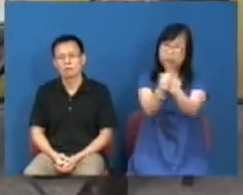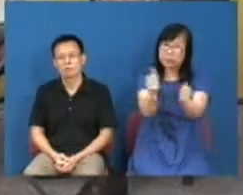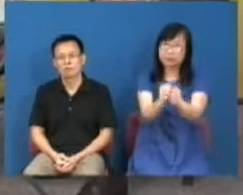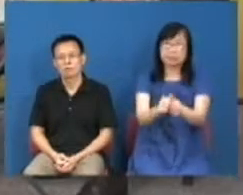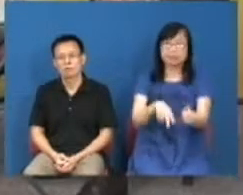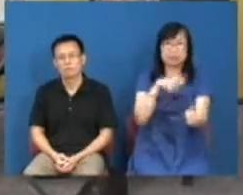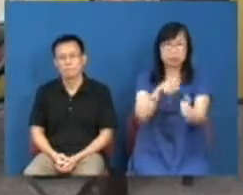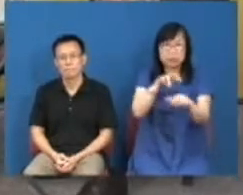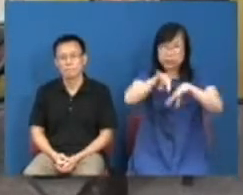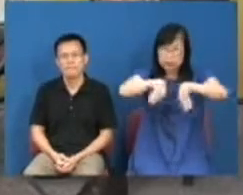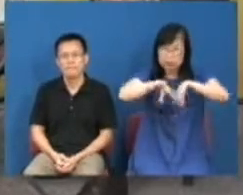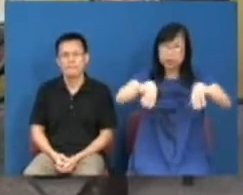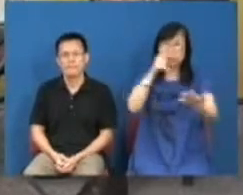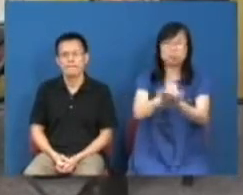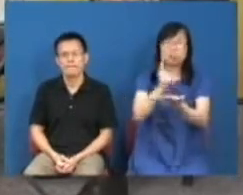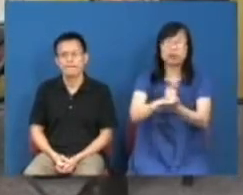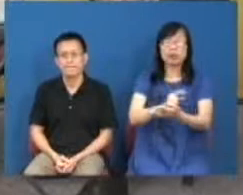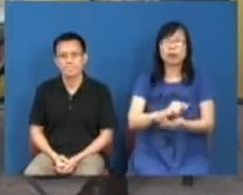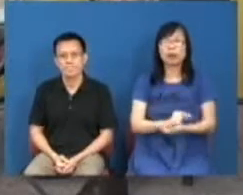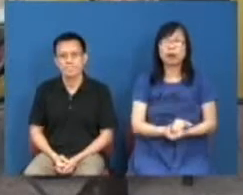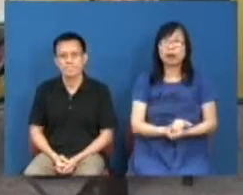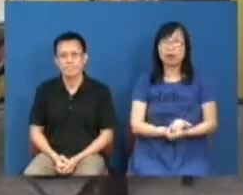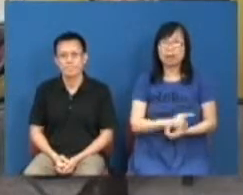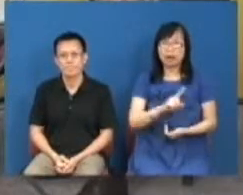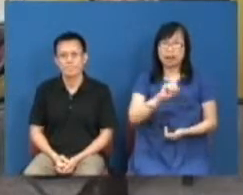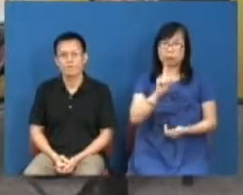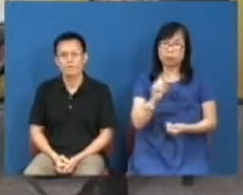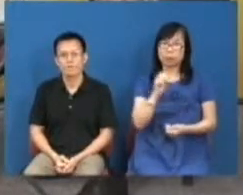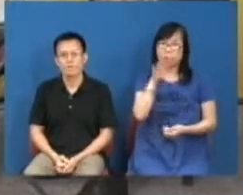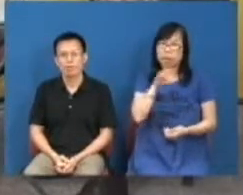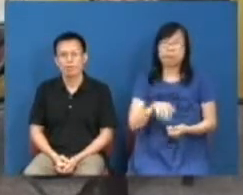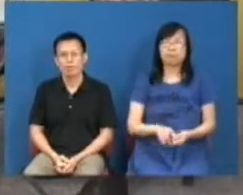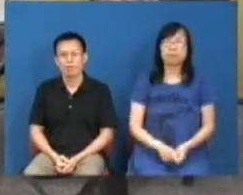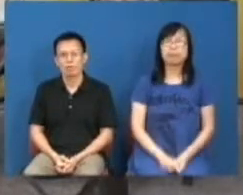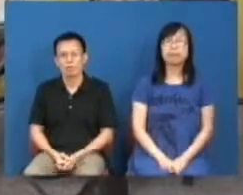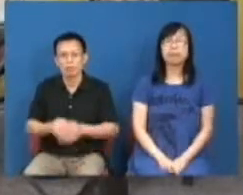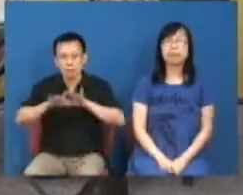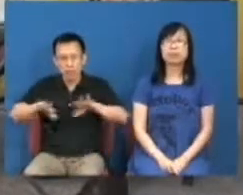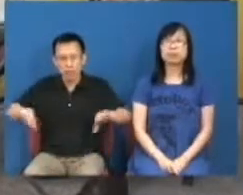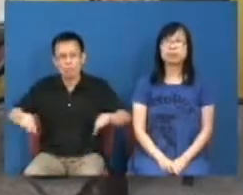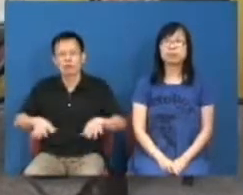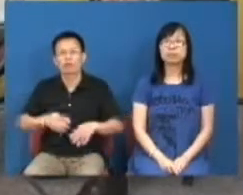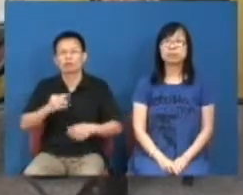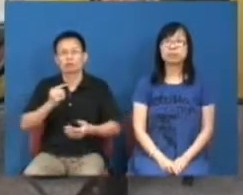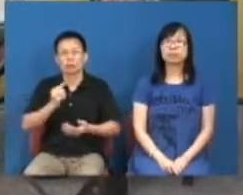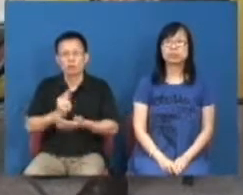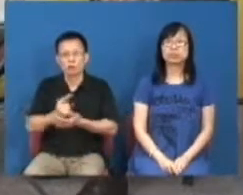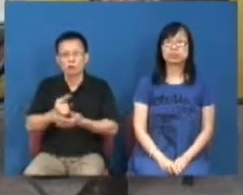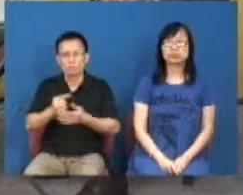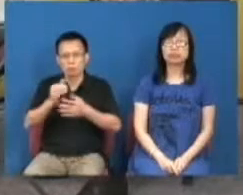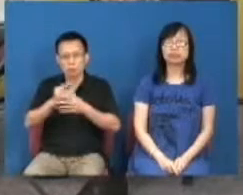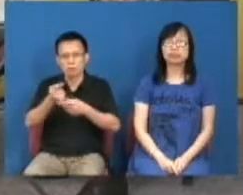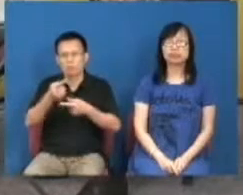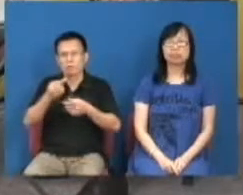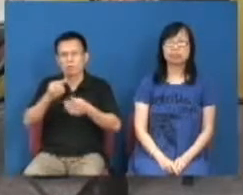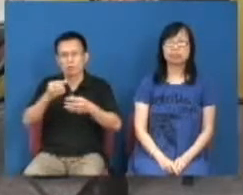調解即係最重要嗰個元素，亦都即係總結一下。 調解最重要的元素咧，就係溝通